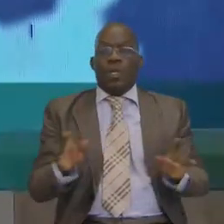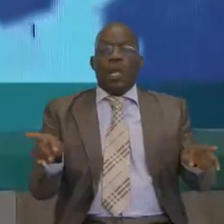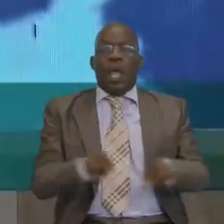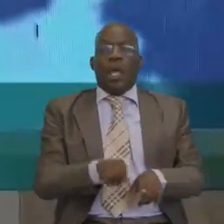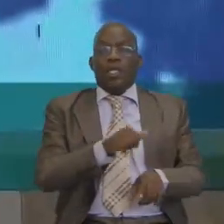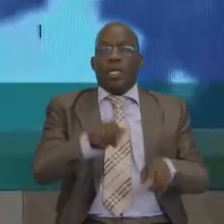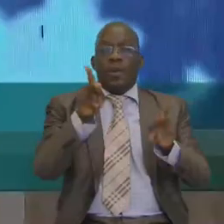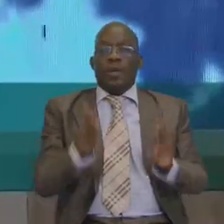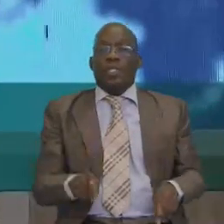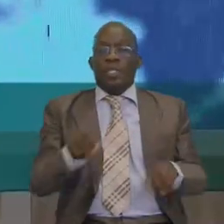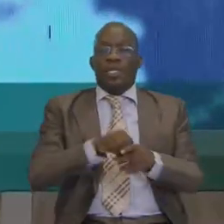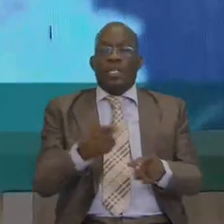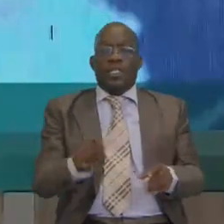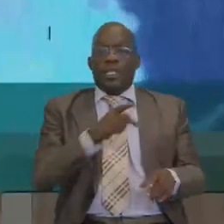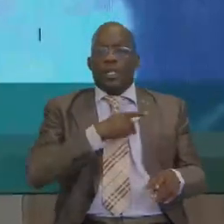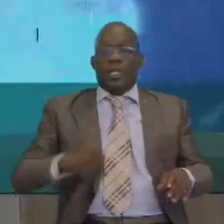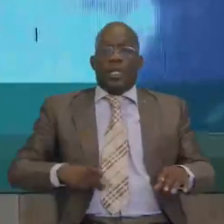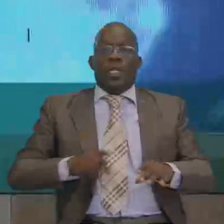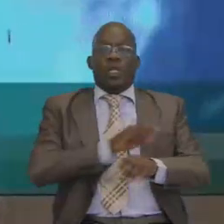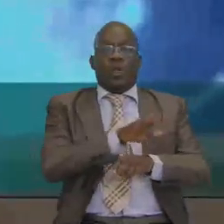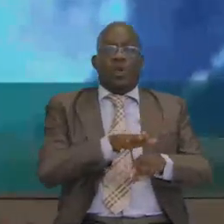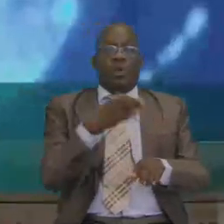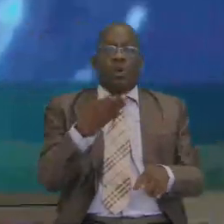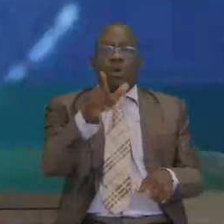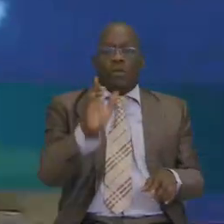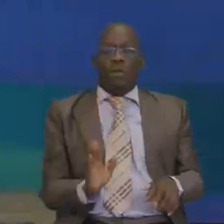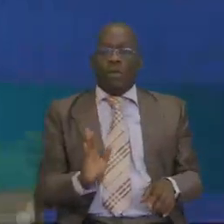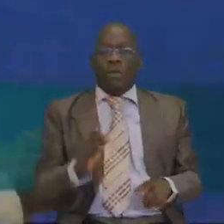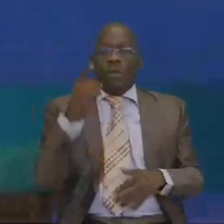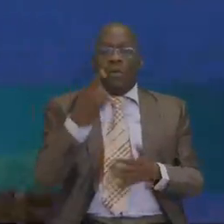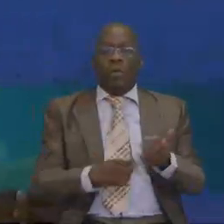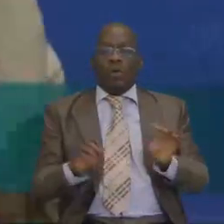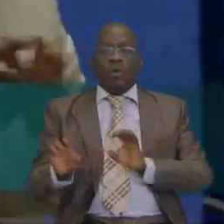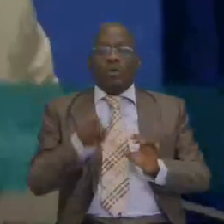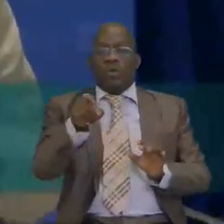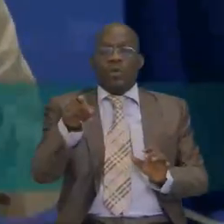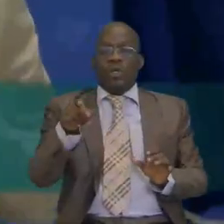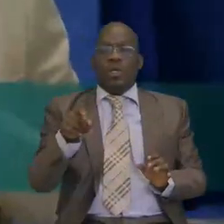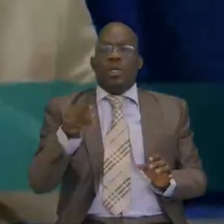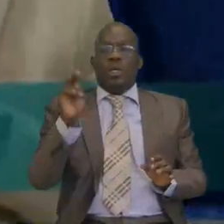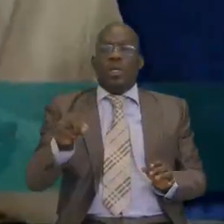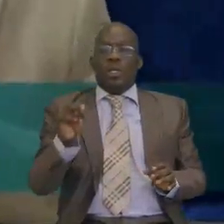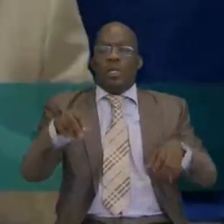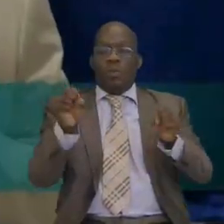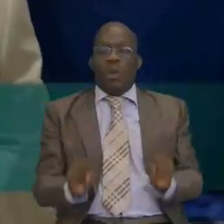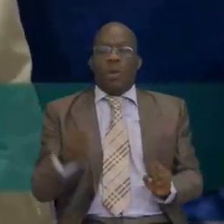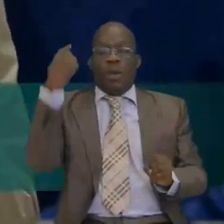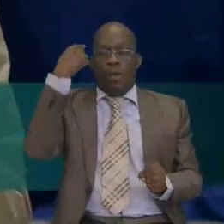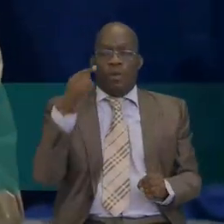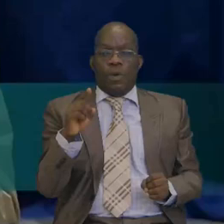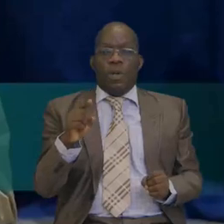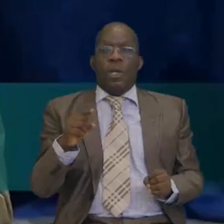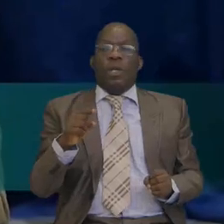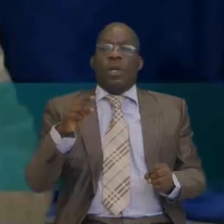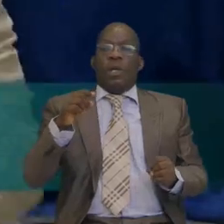tant qu'une personne étant dans le royaume de Dieu, pourquoi avons-nous besoin de la puissance? La puissance